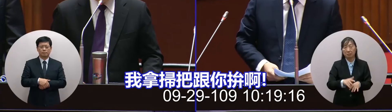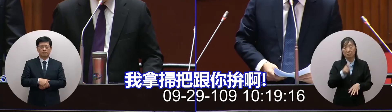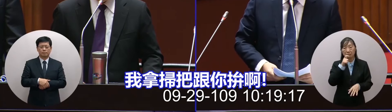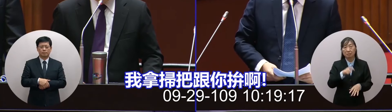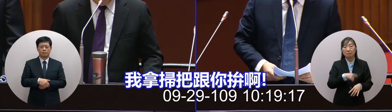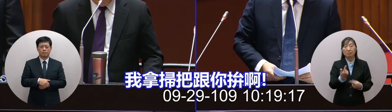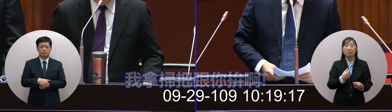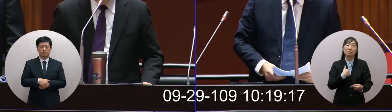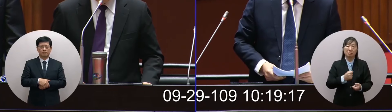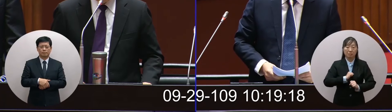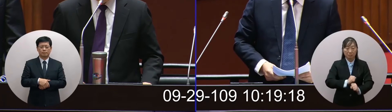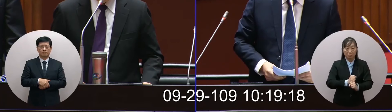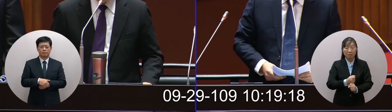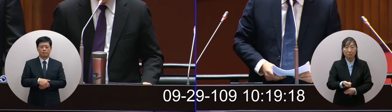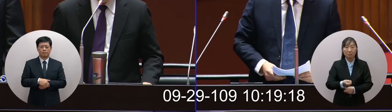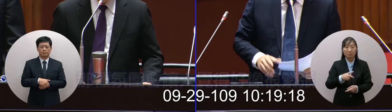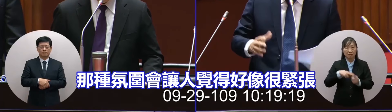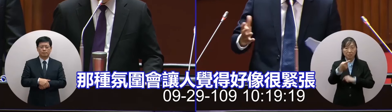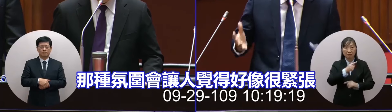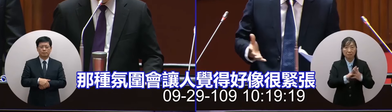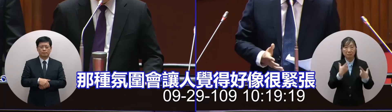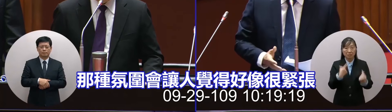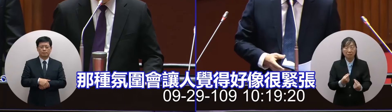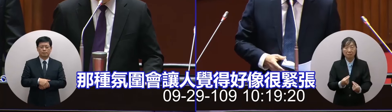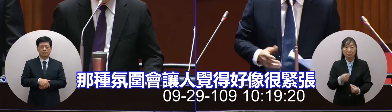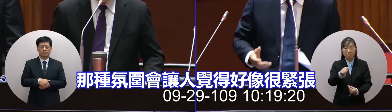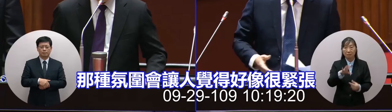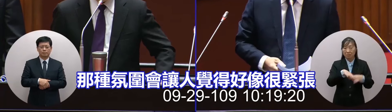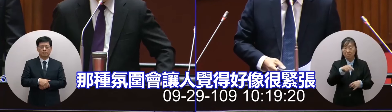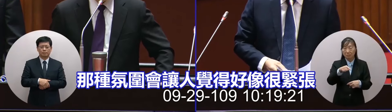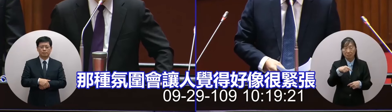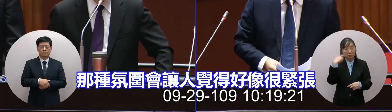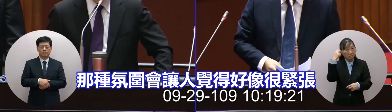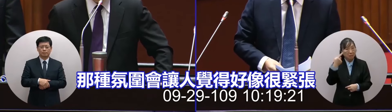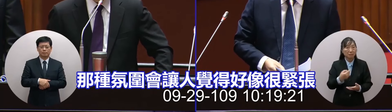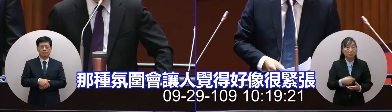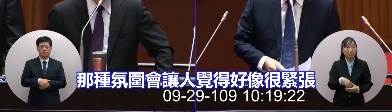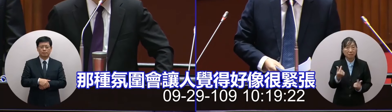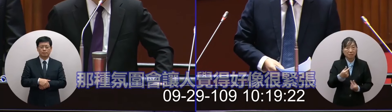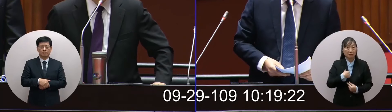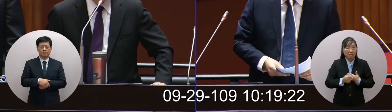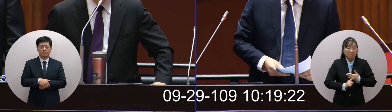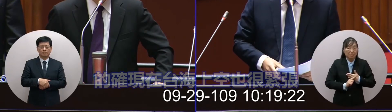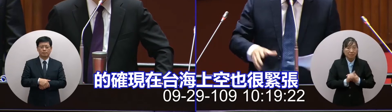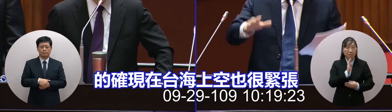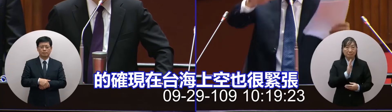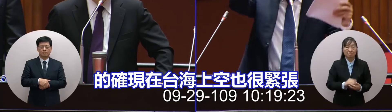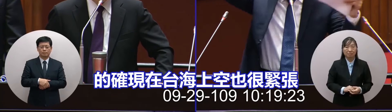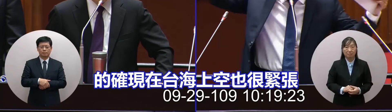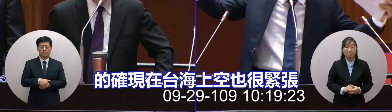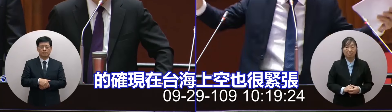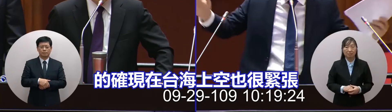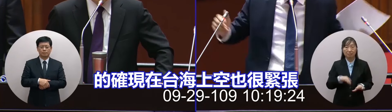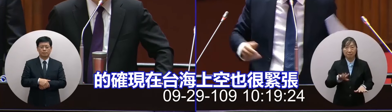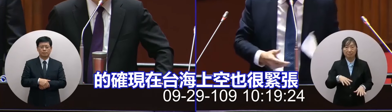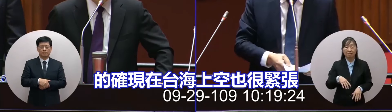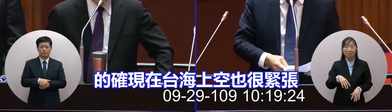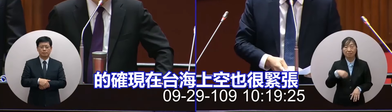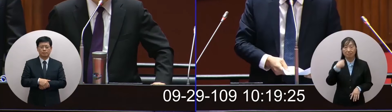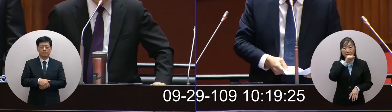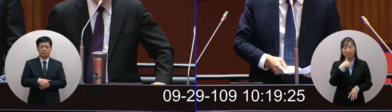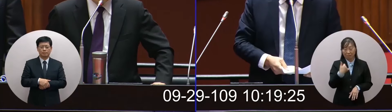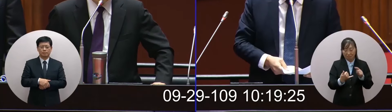牙哨去跟你拼啊，那种氛围啊，会让人家觉得说好像很紧张啊。的确，现在台海上空也